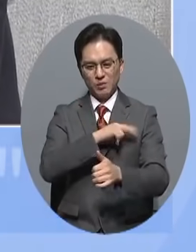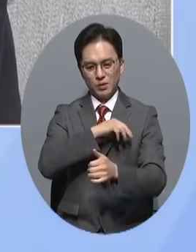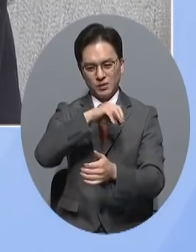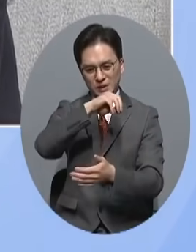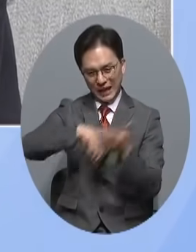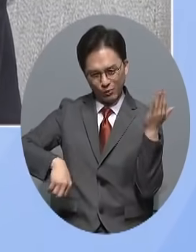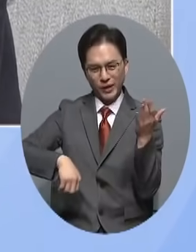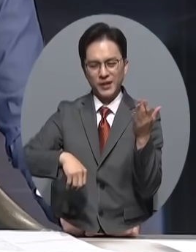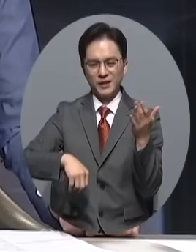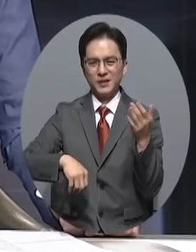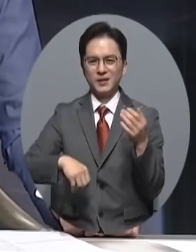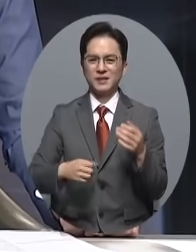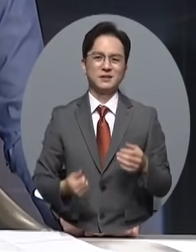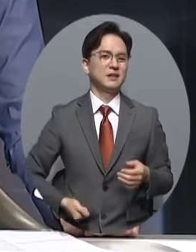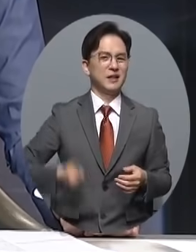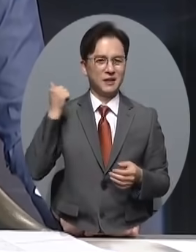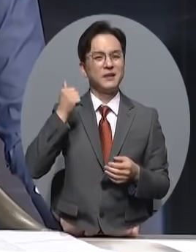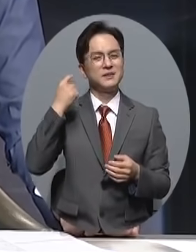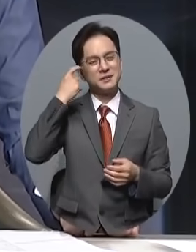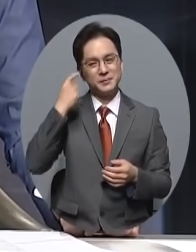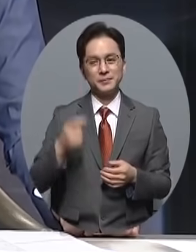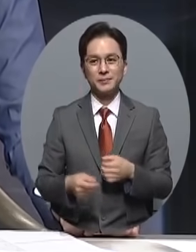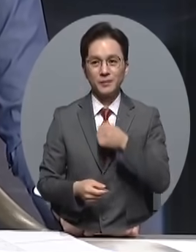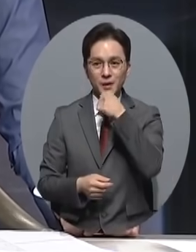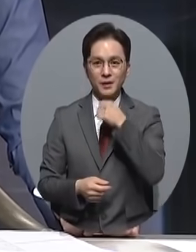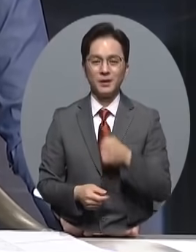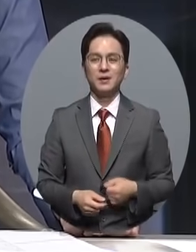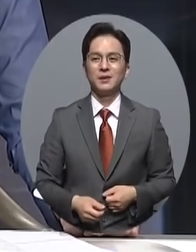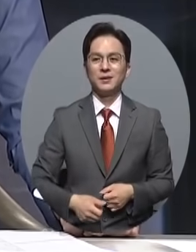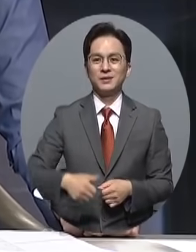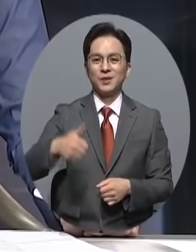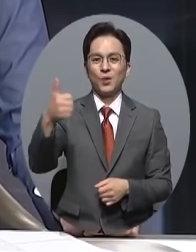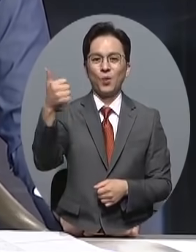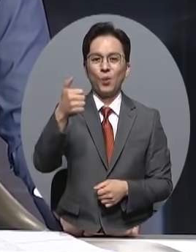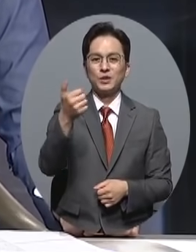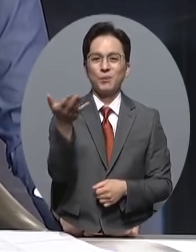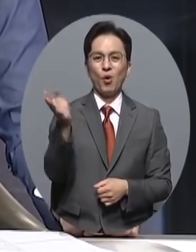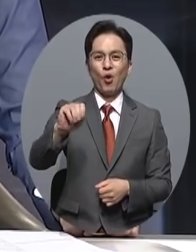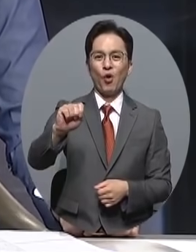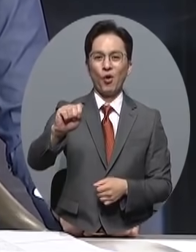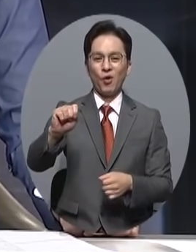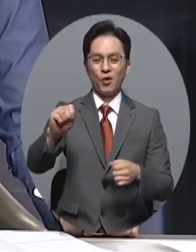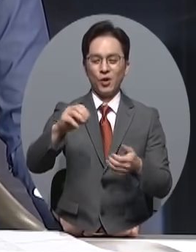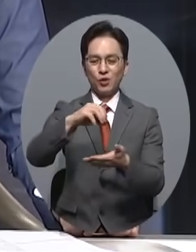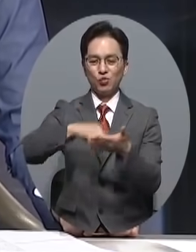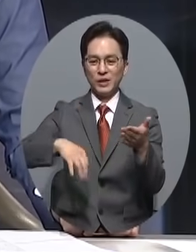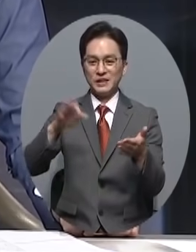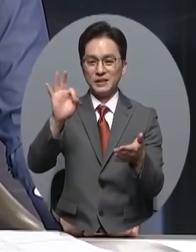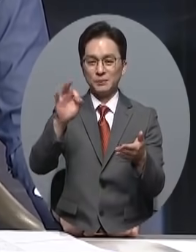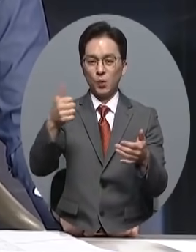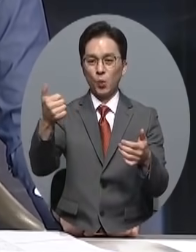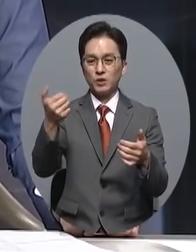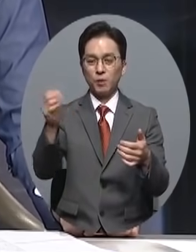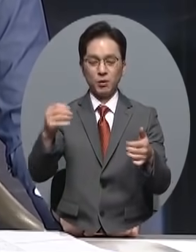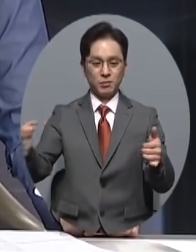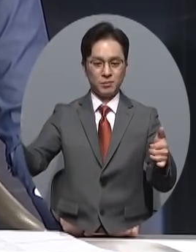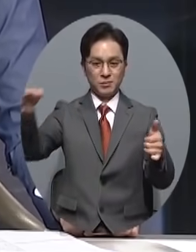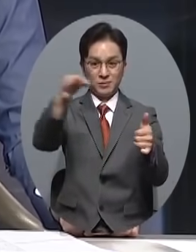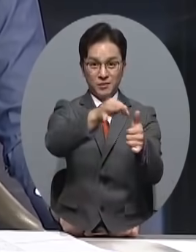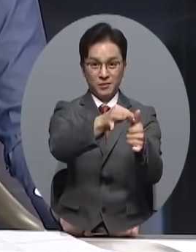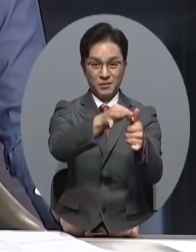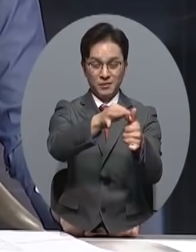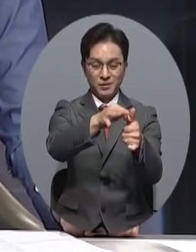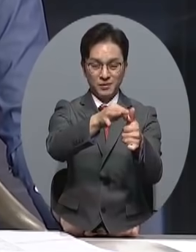가운데 22억 원이 세금이라고 합니다. 나라 입장에서는 좋을 수 있지만 22억 원이라는 세금을